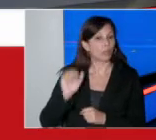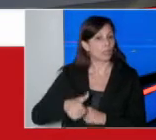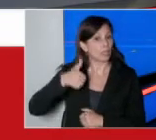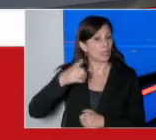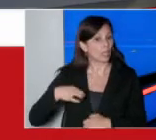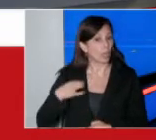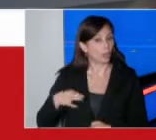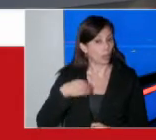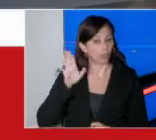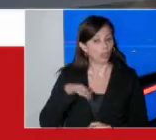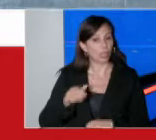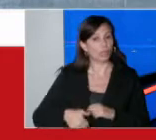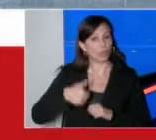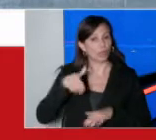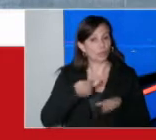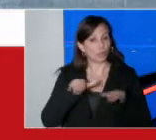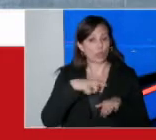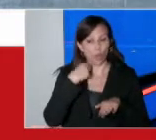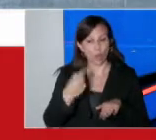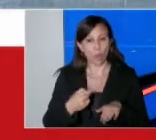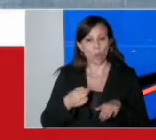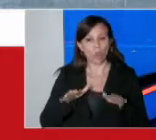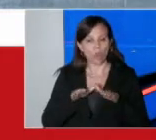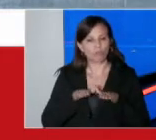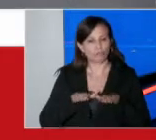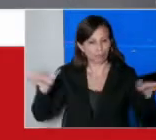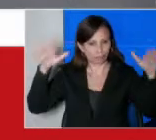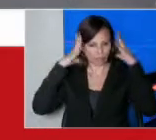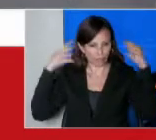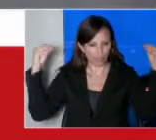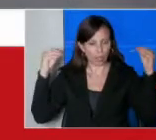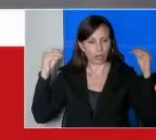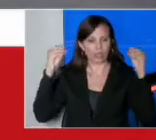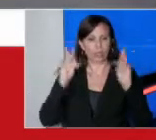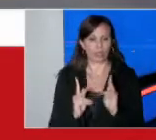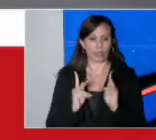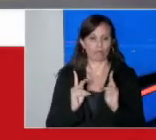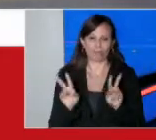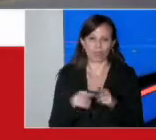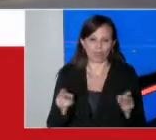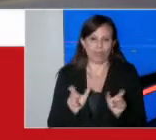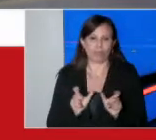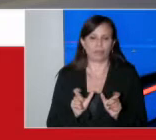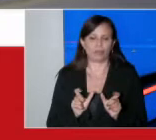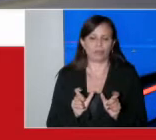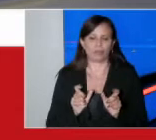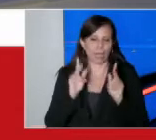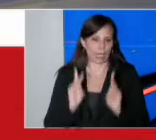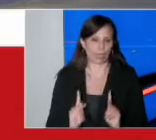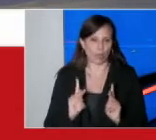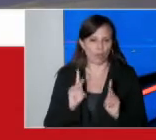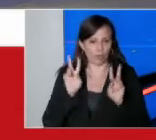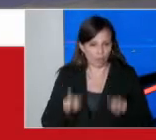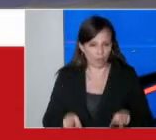וגם מראש הממשלה על כך שהפרצה בנדבג נאטמה. אז עובדה שאי אפשר לאטום כנראה את הפרצה, והאמירה כזאת היא כנראה